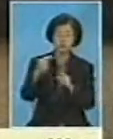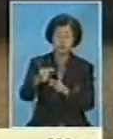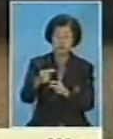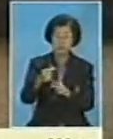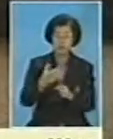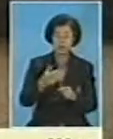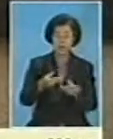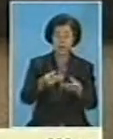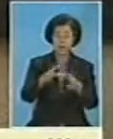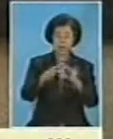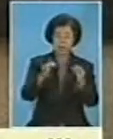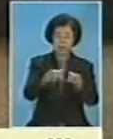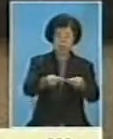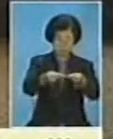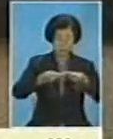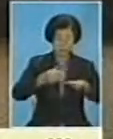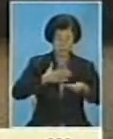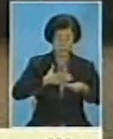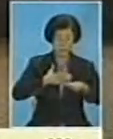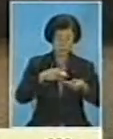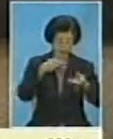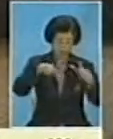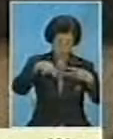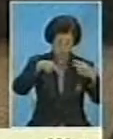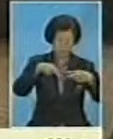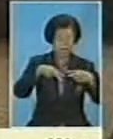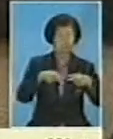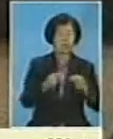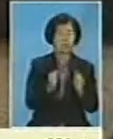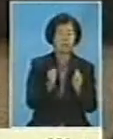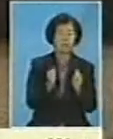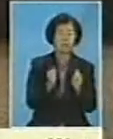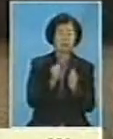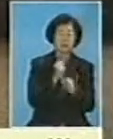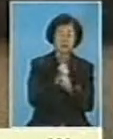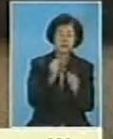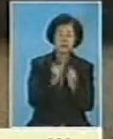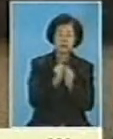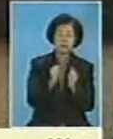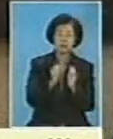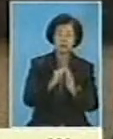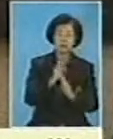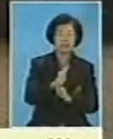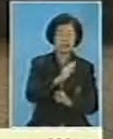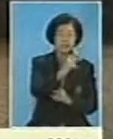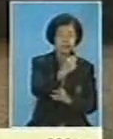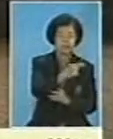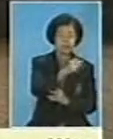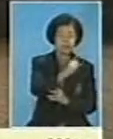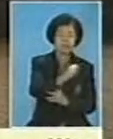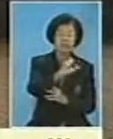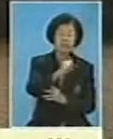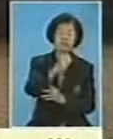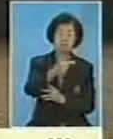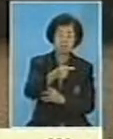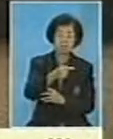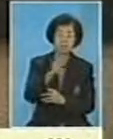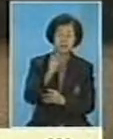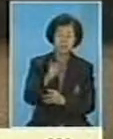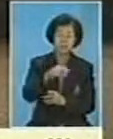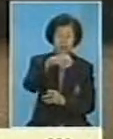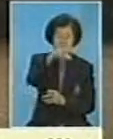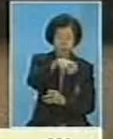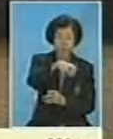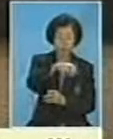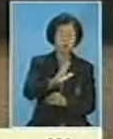ณาเห็นชอบการขายข้าวแบบ G2G กับบริษัท GSSG ซึ่งเป็นหน่วยงานรัฐวิสาหกิจ